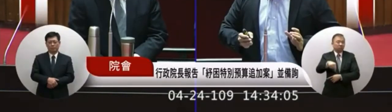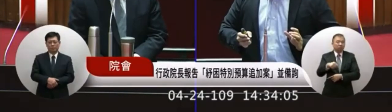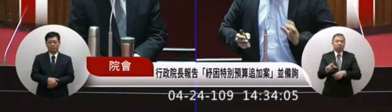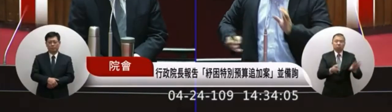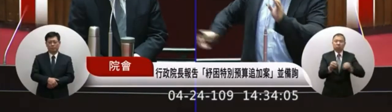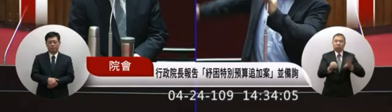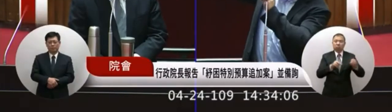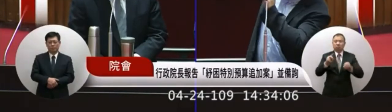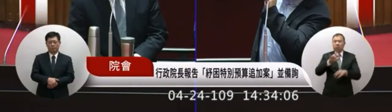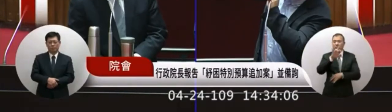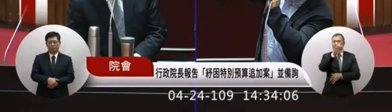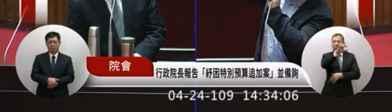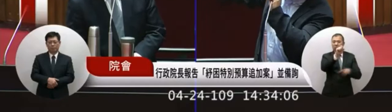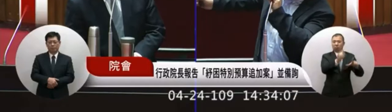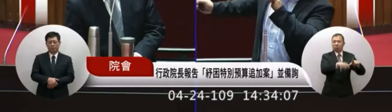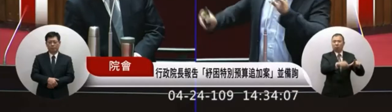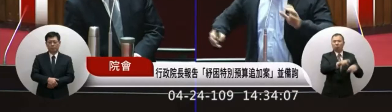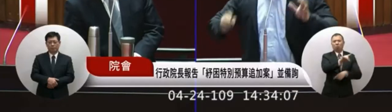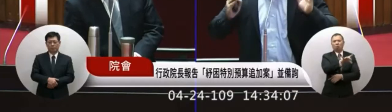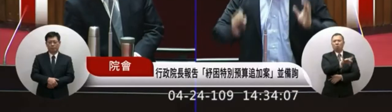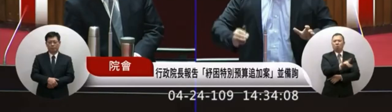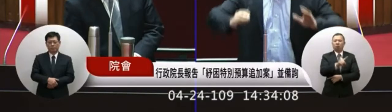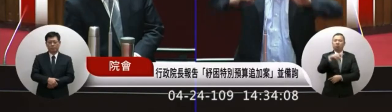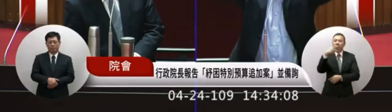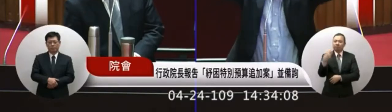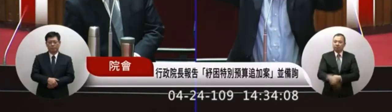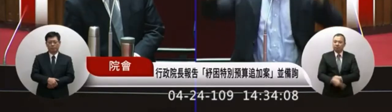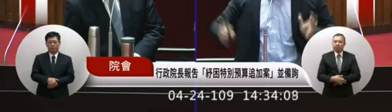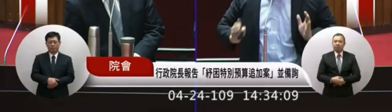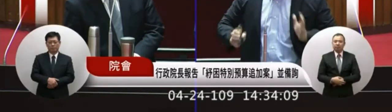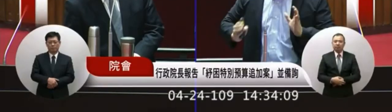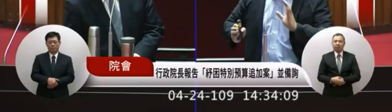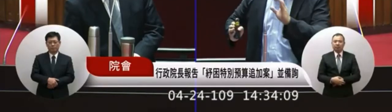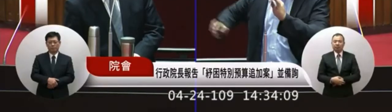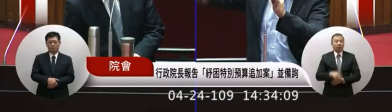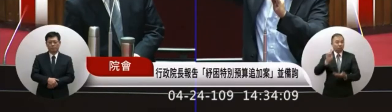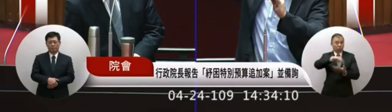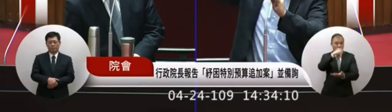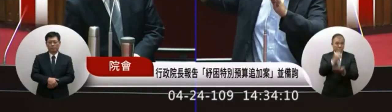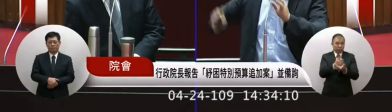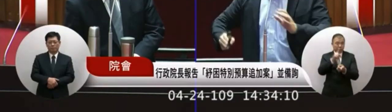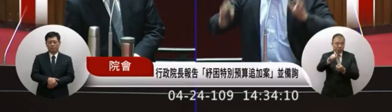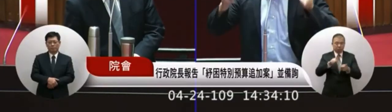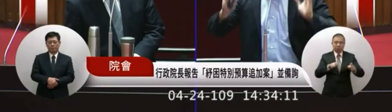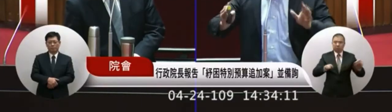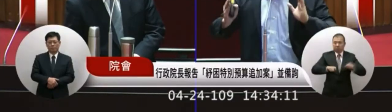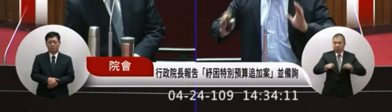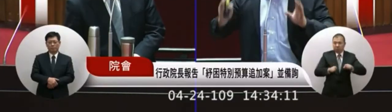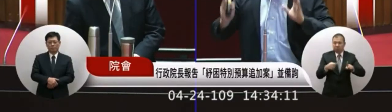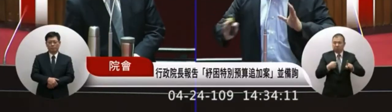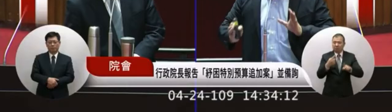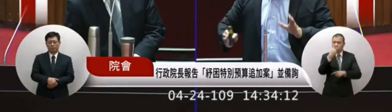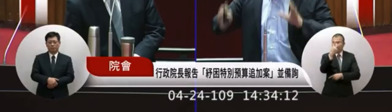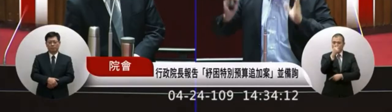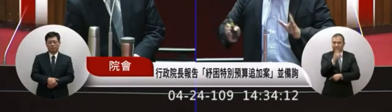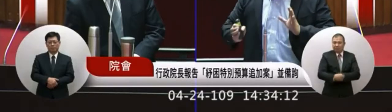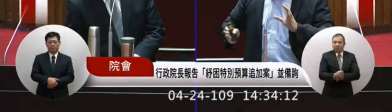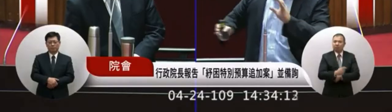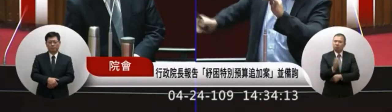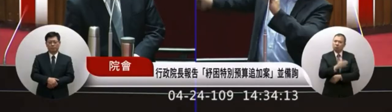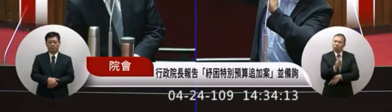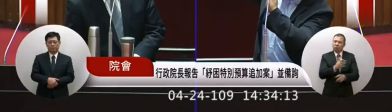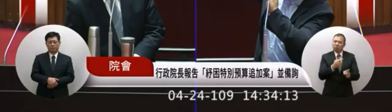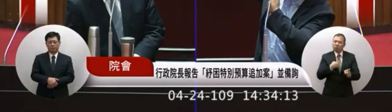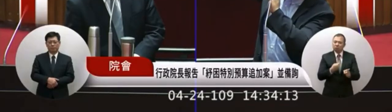啊，吼。那说来去就是讲，伊这个拢总不好写了吼，才2亿外，啊，其中这个100亿这个不好